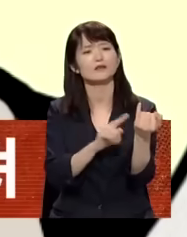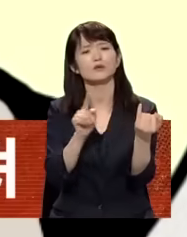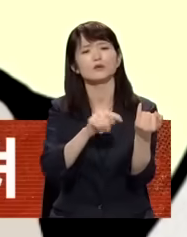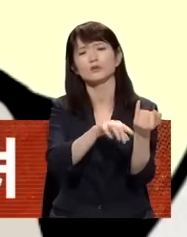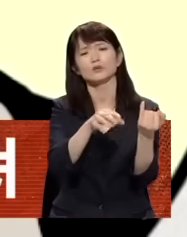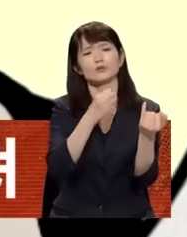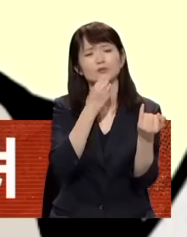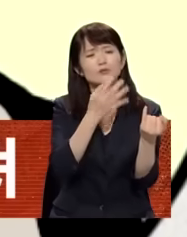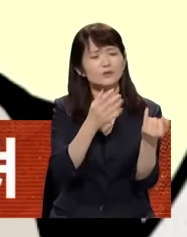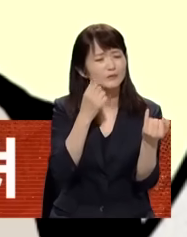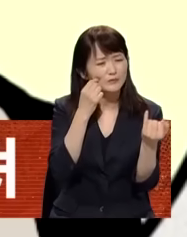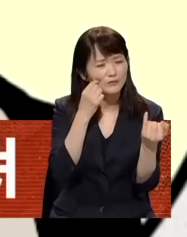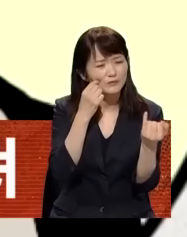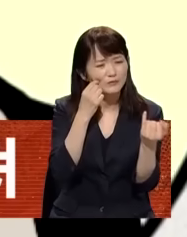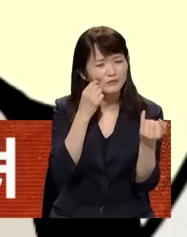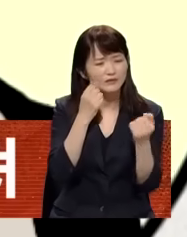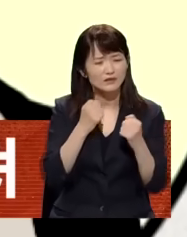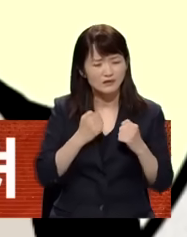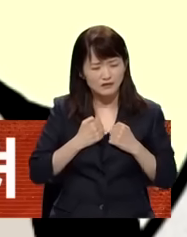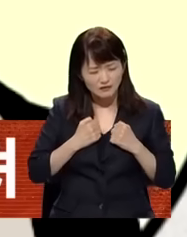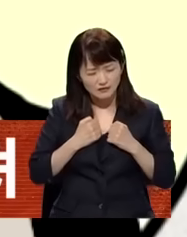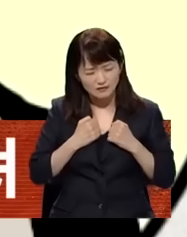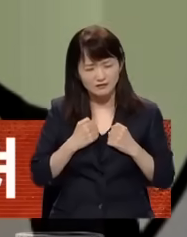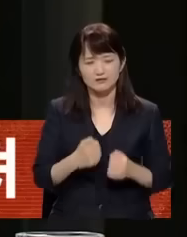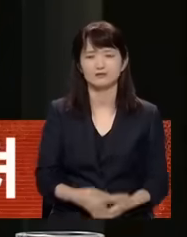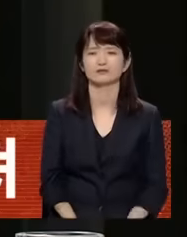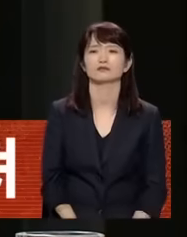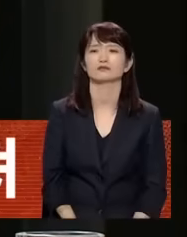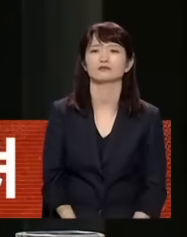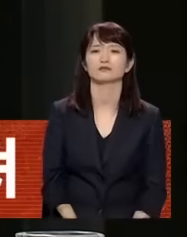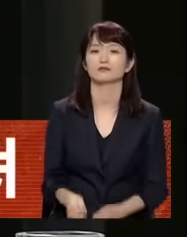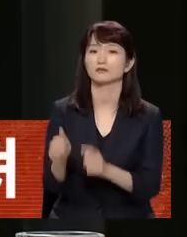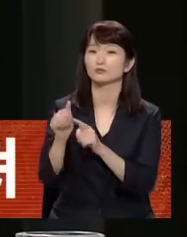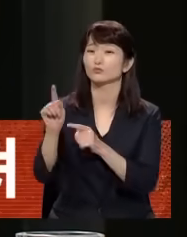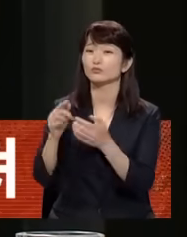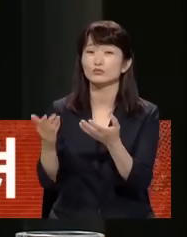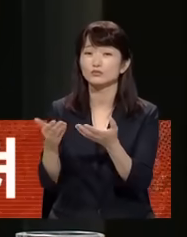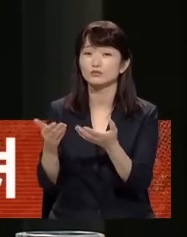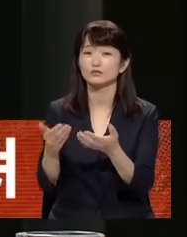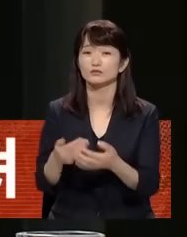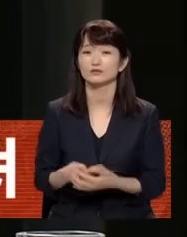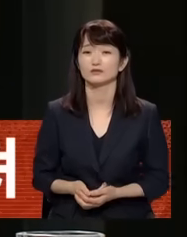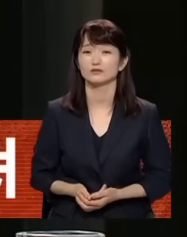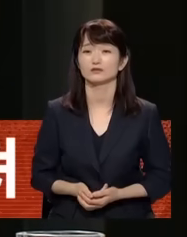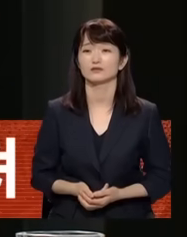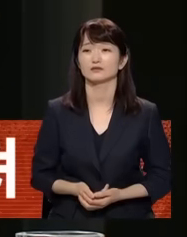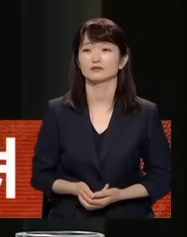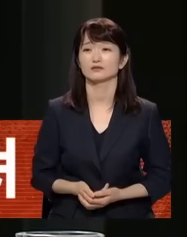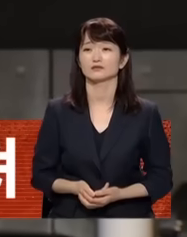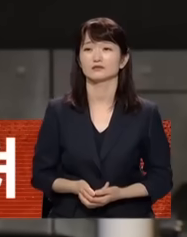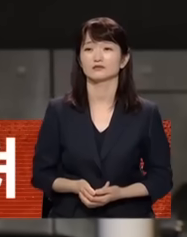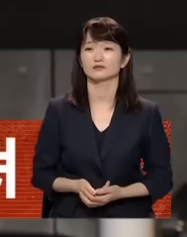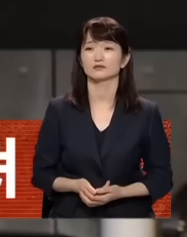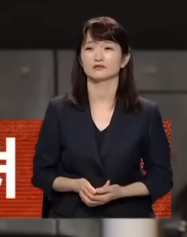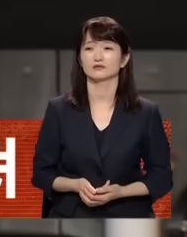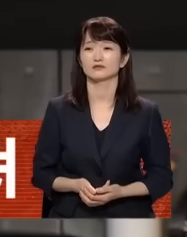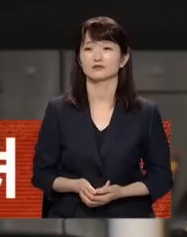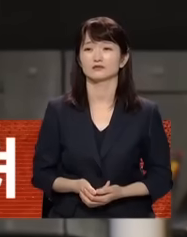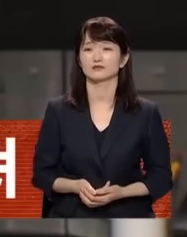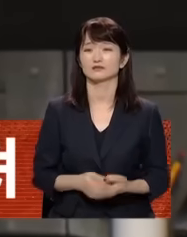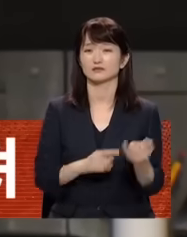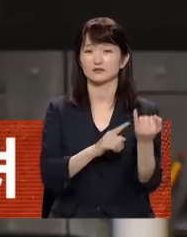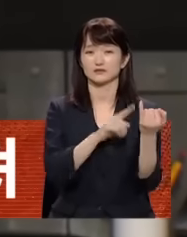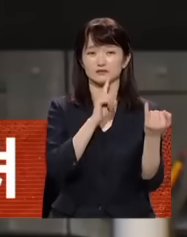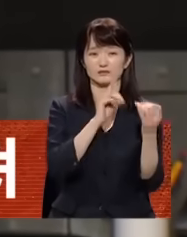못하고 증정 건강을 했다라고 합니다 대체 뭐 하는 놈입니까 아 저도 뭐 얘기를 하고 싶지만이 제보자 분